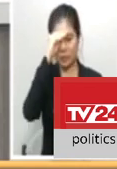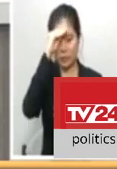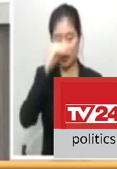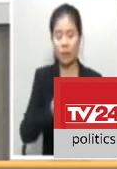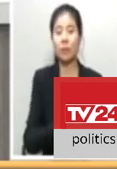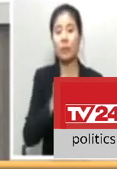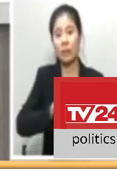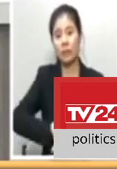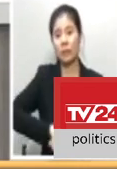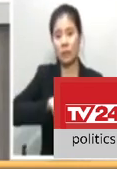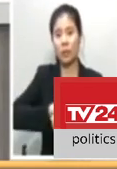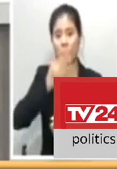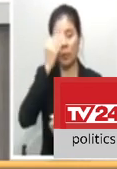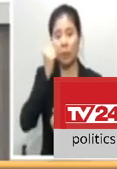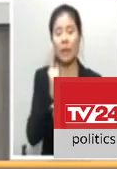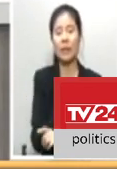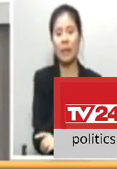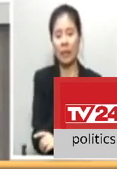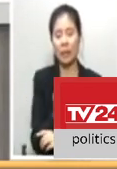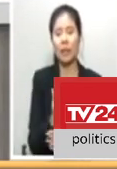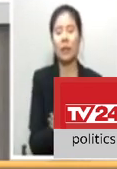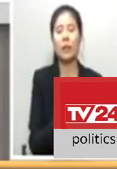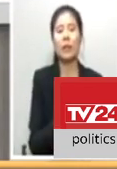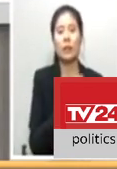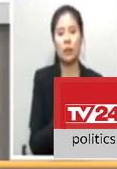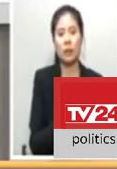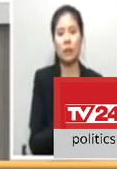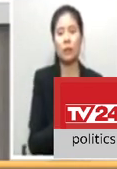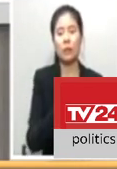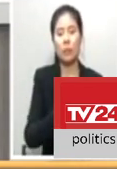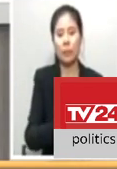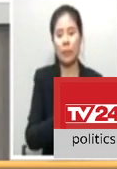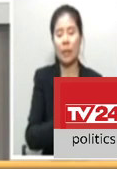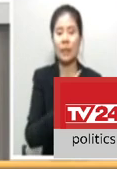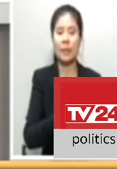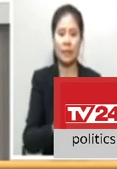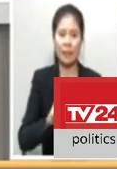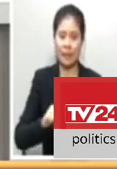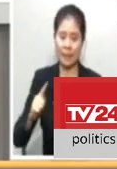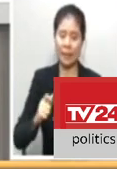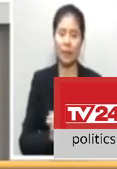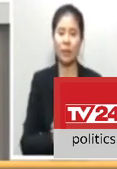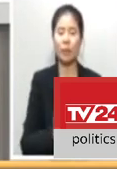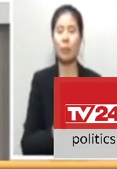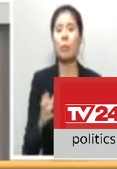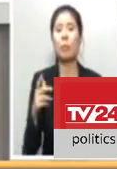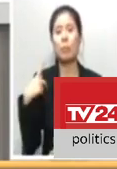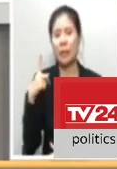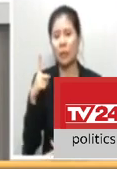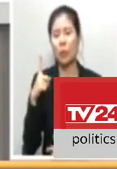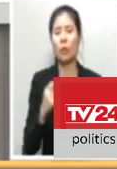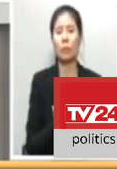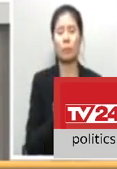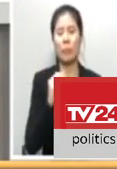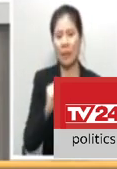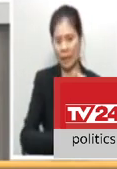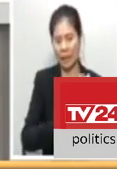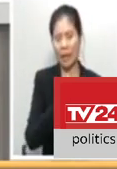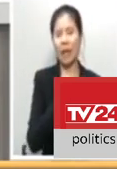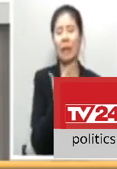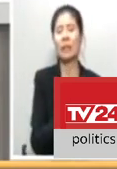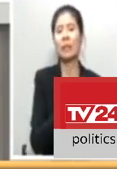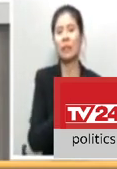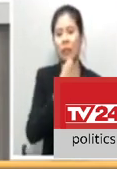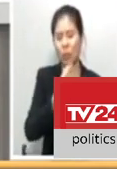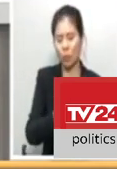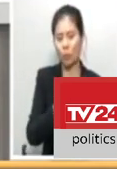างด้านเกษตรเพราะว่าไอ้เงินงบประมาณทั้งหลายเนี่ยนะครับมันก็ควรจะเป็นทําให้มีผลประโยชน์งอกเงยในเงินที่จะลงทุนตรงนั้นด้ว